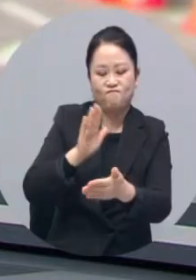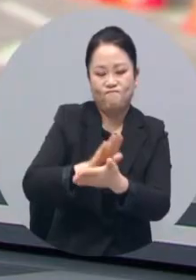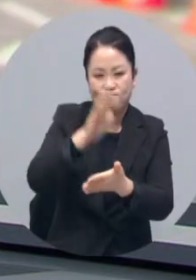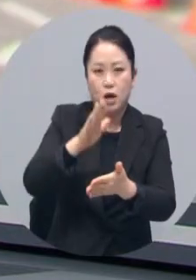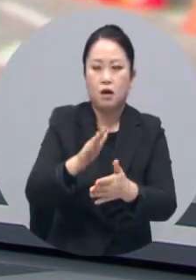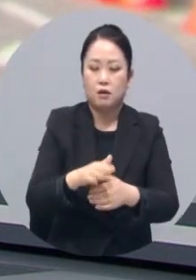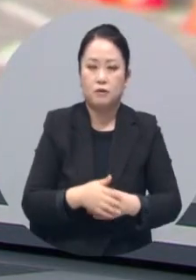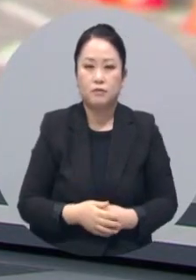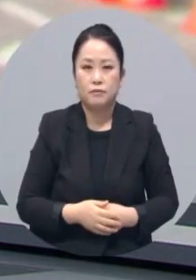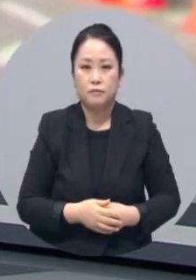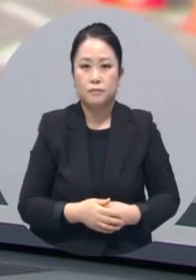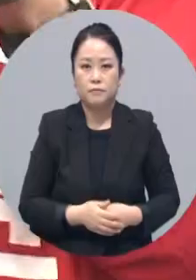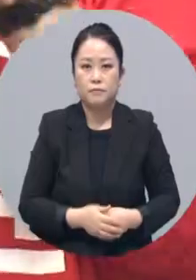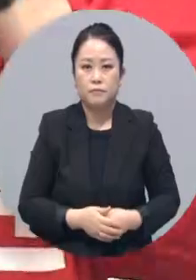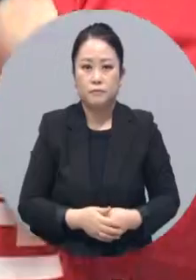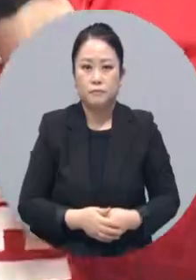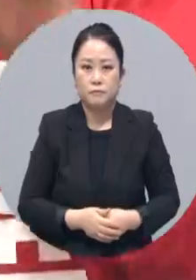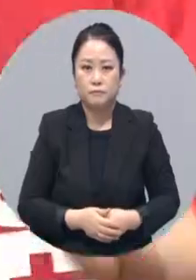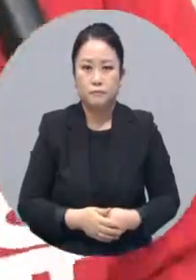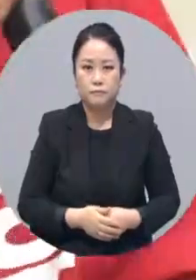기자입니다.